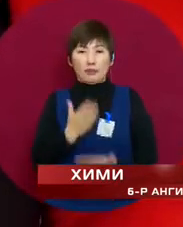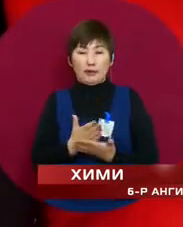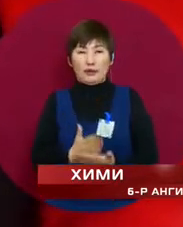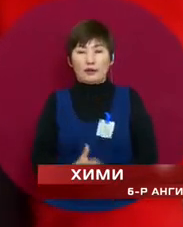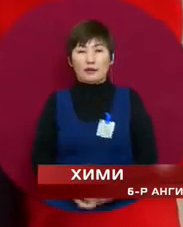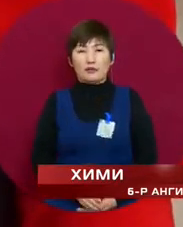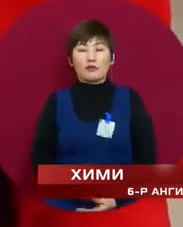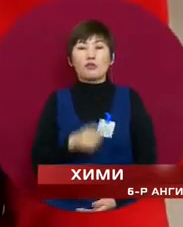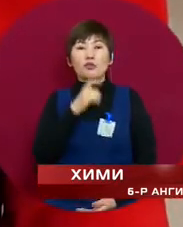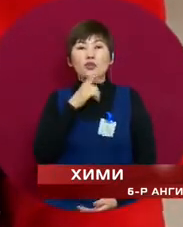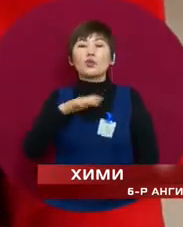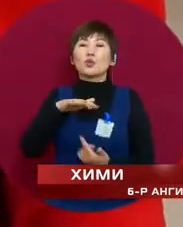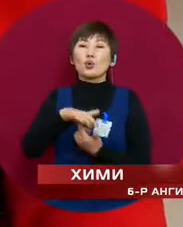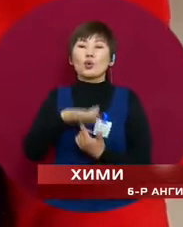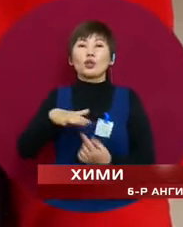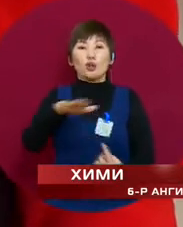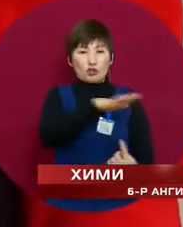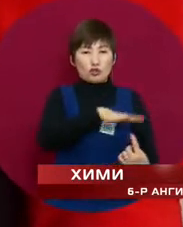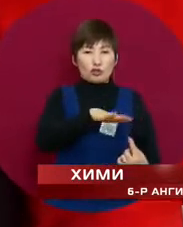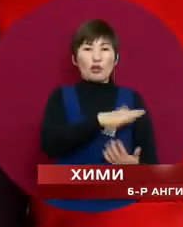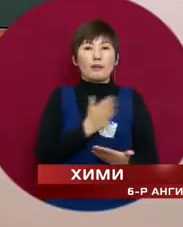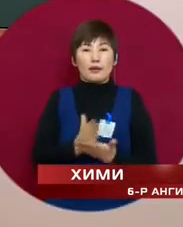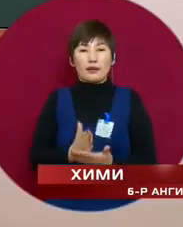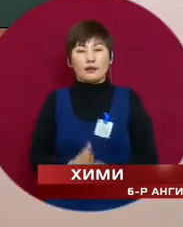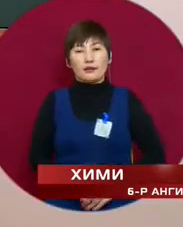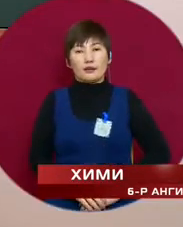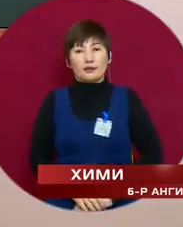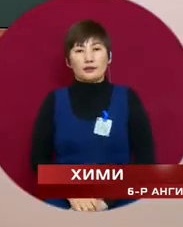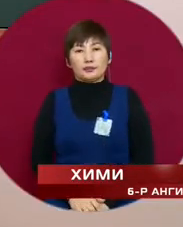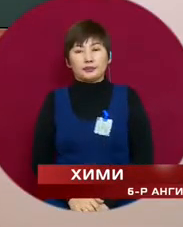хөх өнгөтэй буюу суурлаг орчинтой байна.